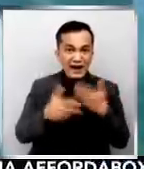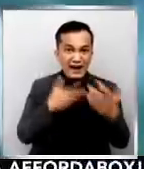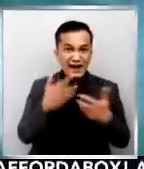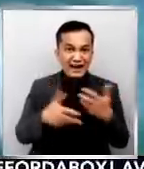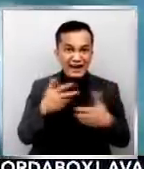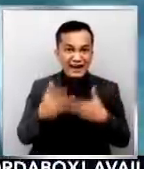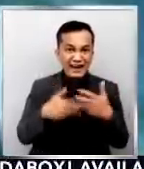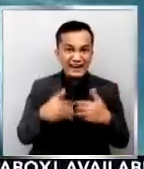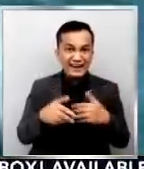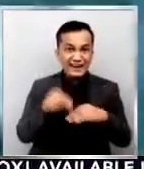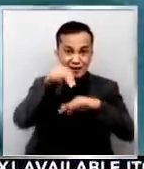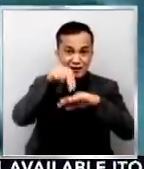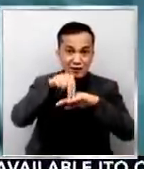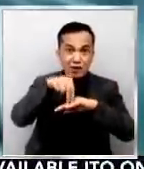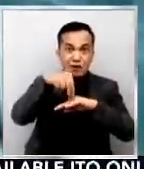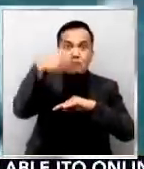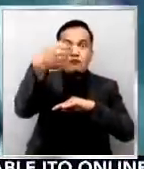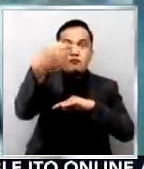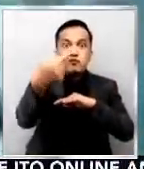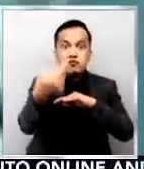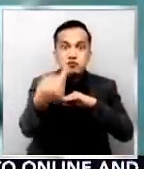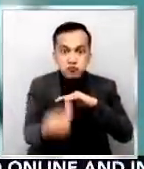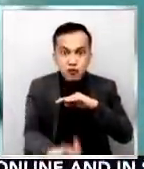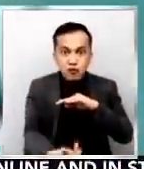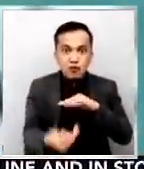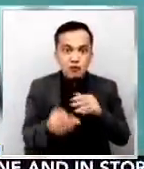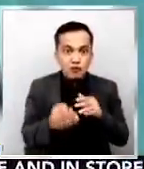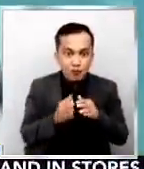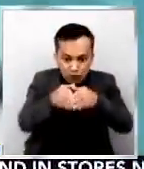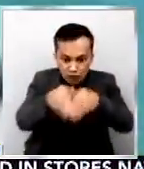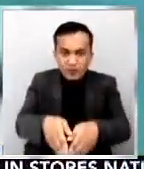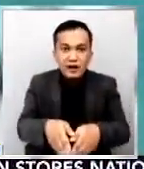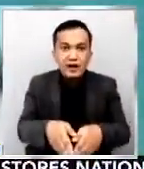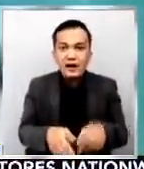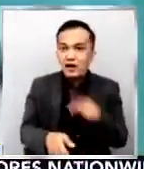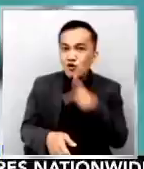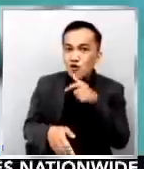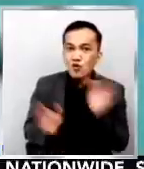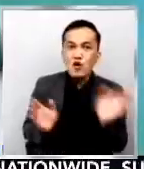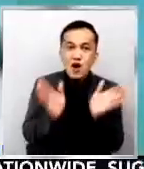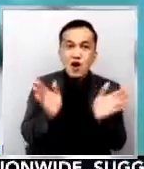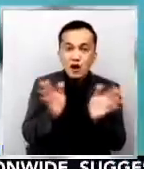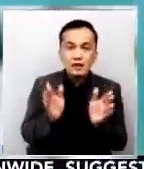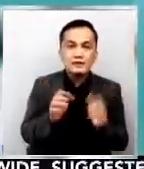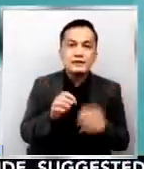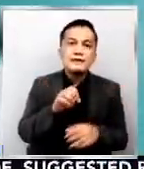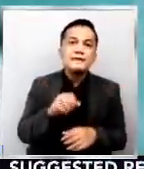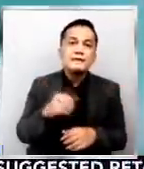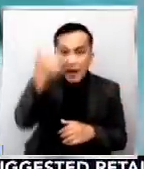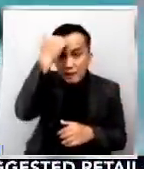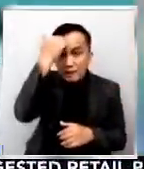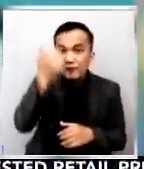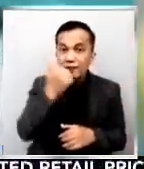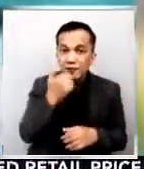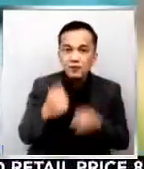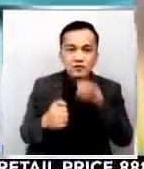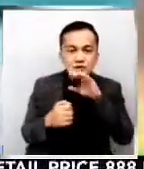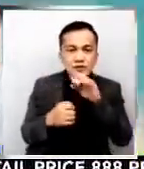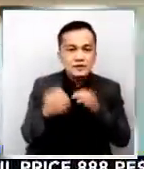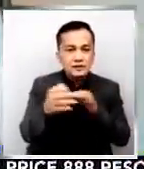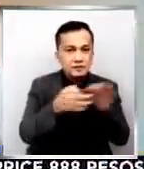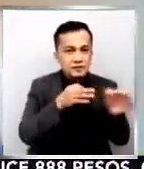Ang mga nambuyo sa background, mga apo pala ni Lola. Paliwanag nila, binibiro lang daw nila si